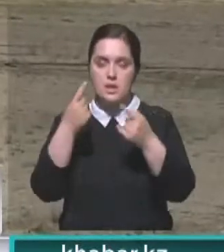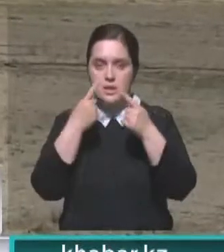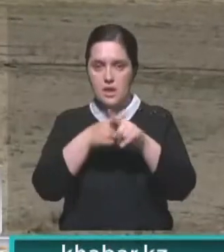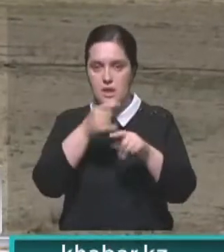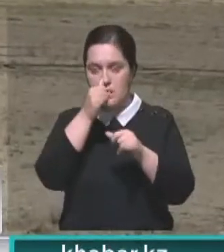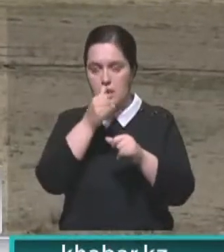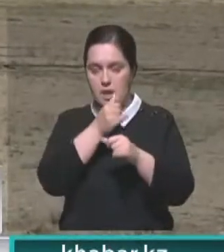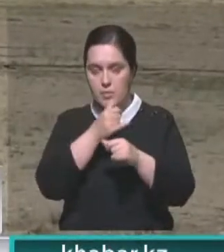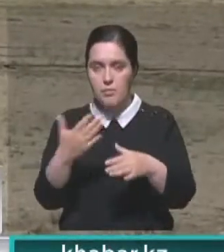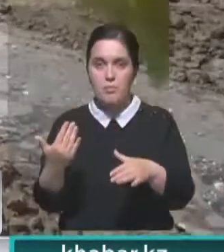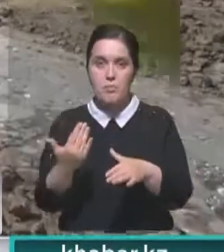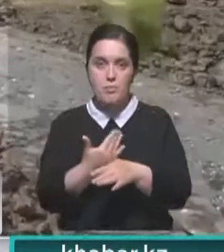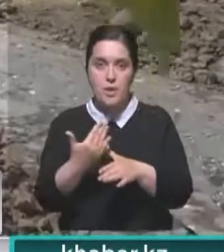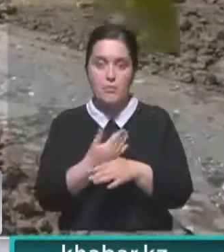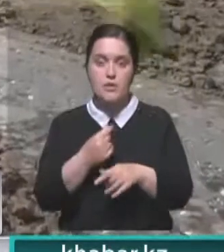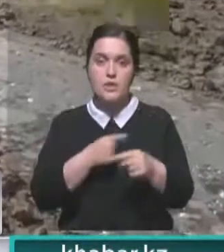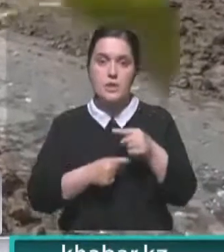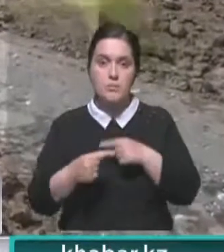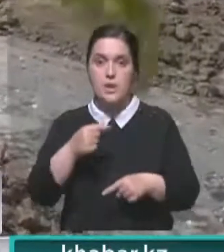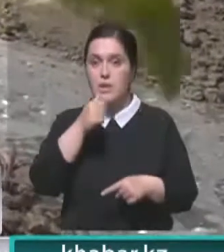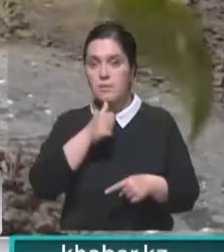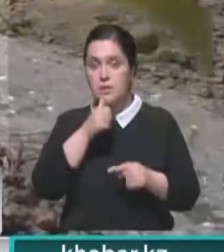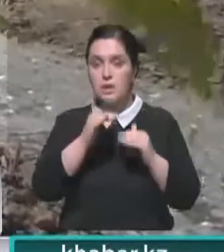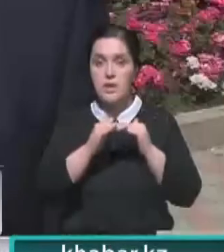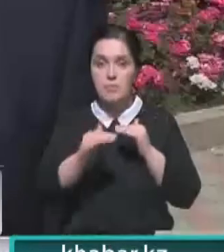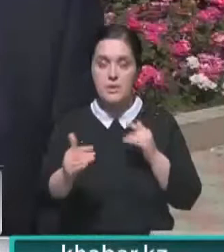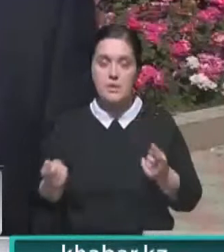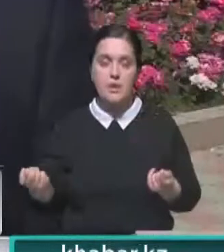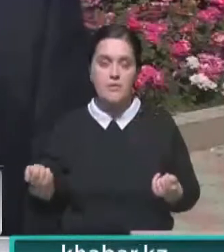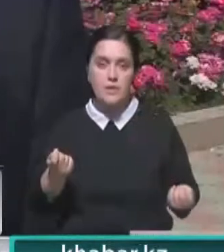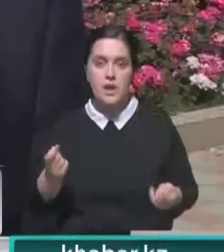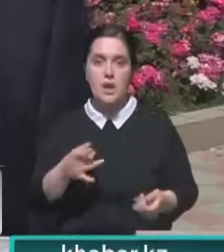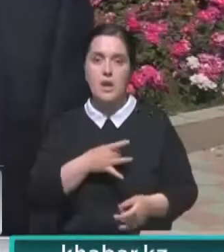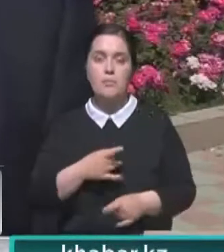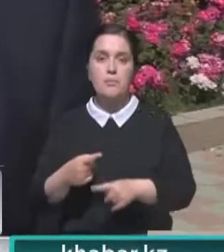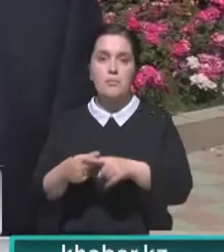в силах. Помочь бизнесменам пытаются и местные власти.